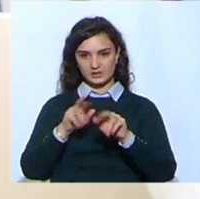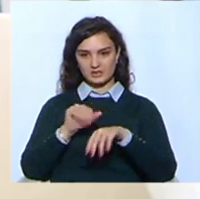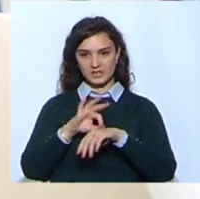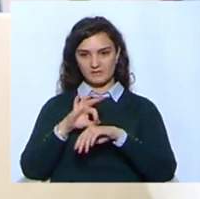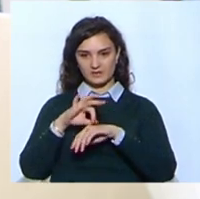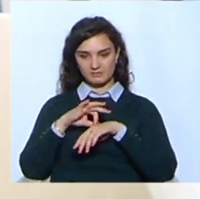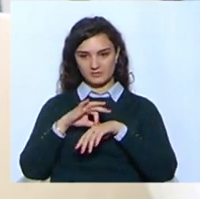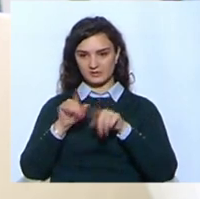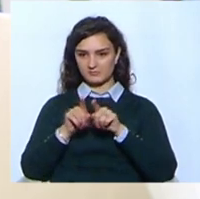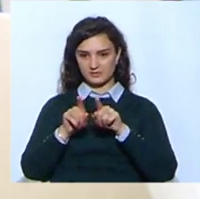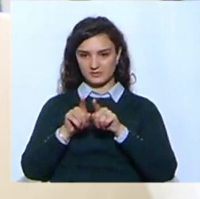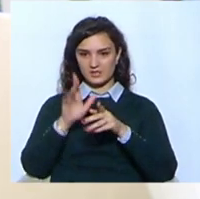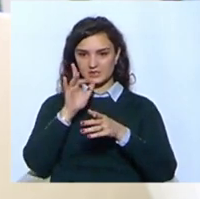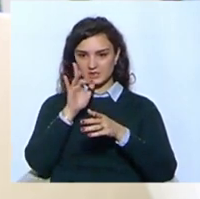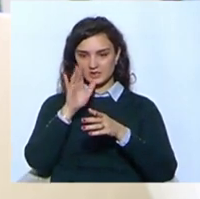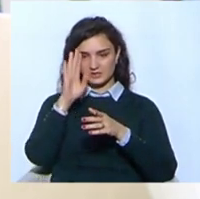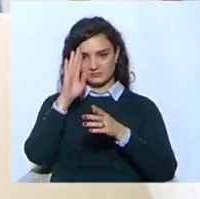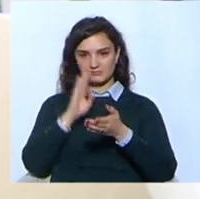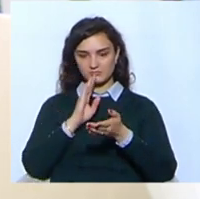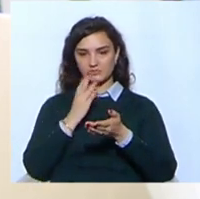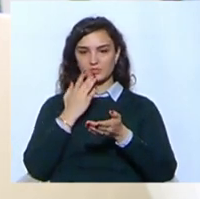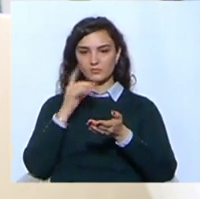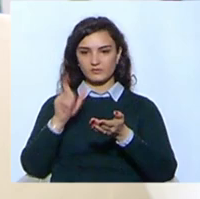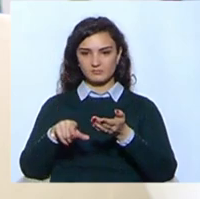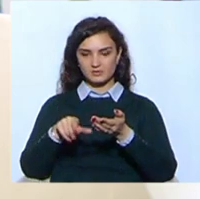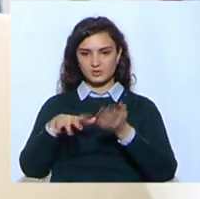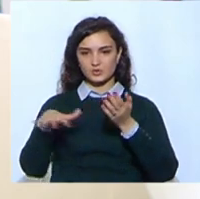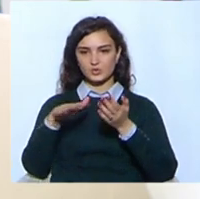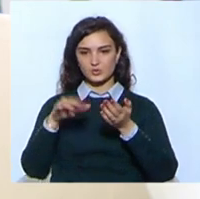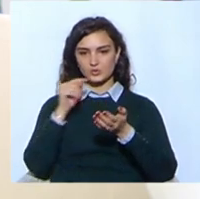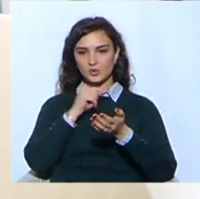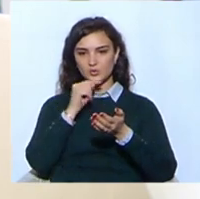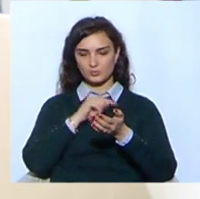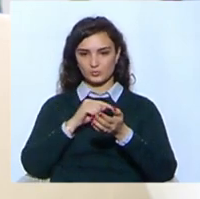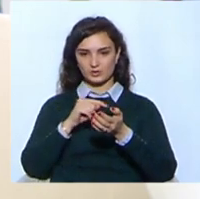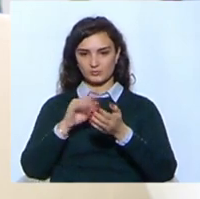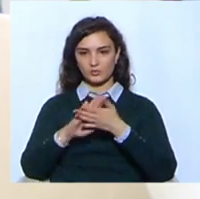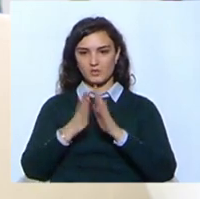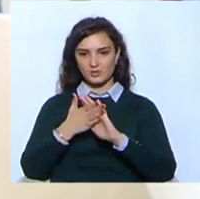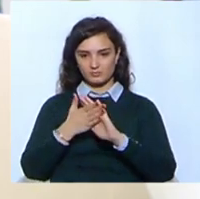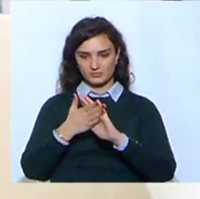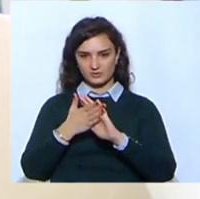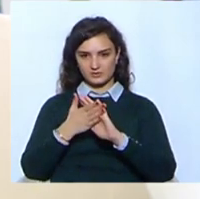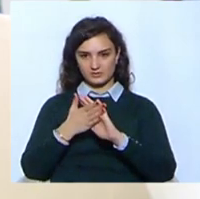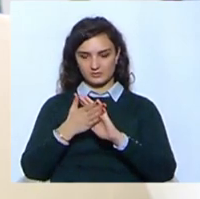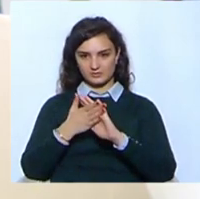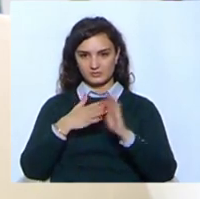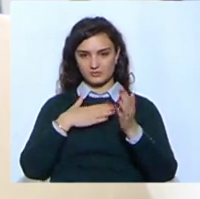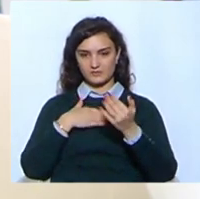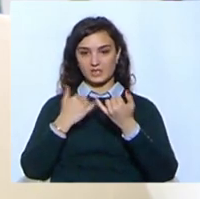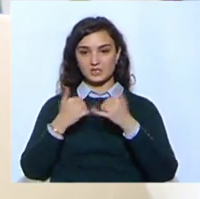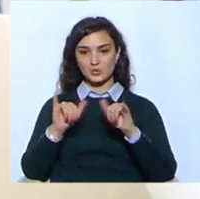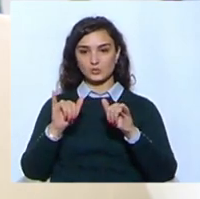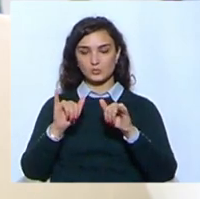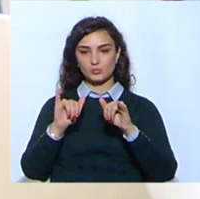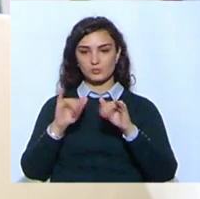დაავადების დიაგნოზისა, ასაკისას, ქესისა, ეთნიკური კუთვნილებისა, სოციალურ-ეკონომიკური სტატუსისა. ჩვენ საუბრობთ განსაკუთრებული